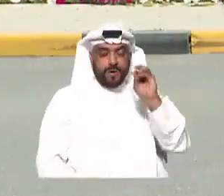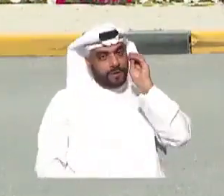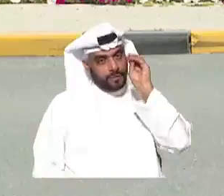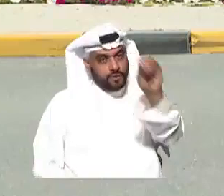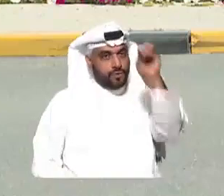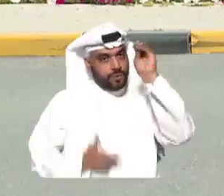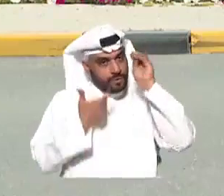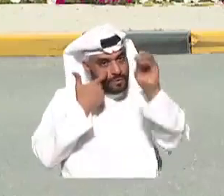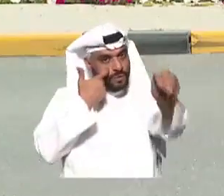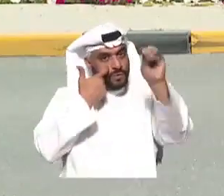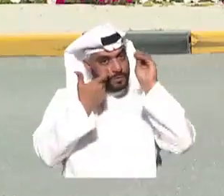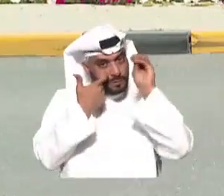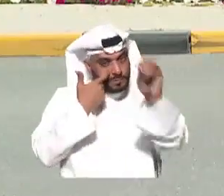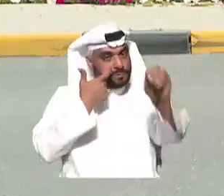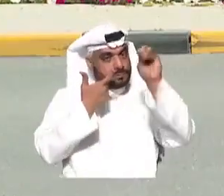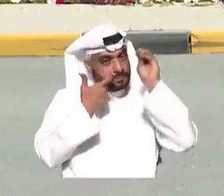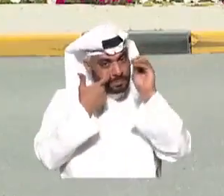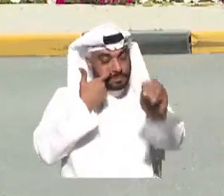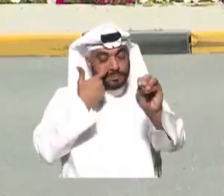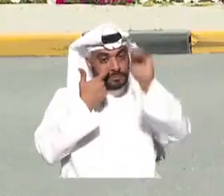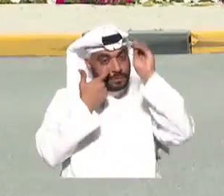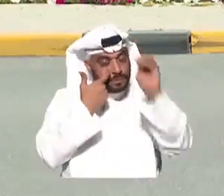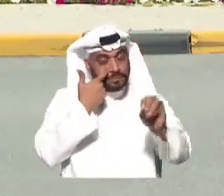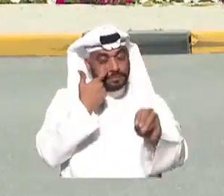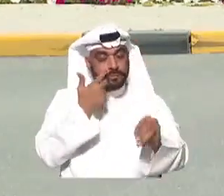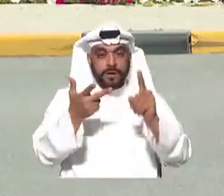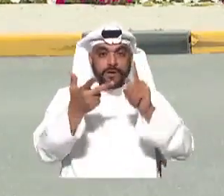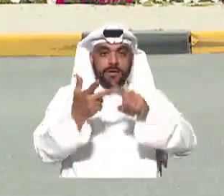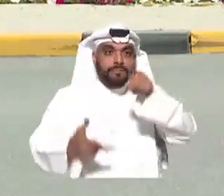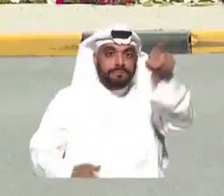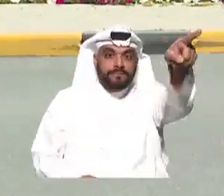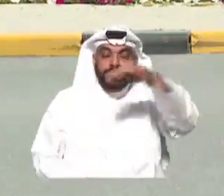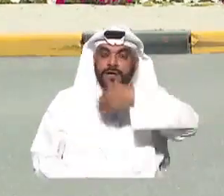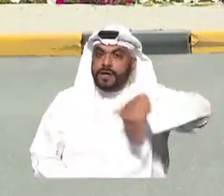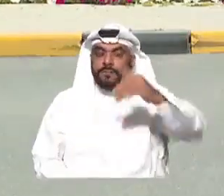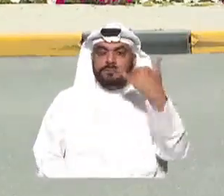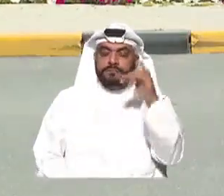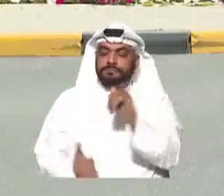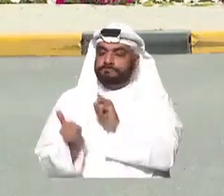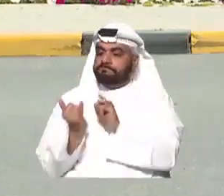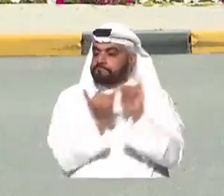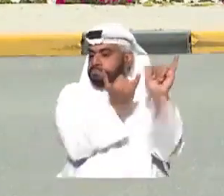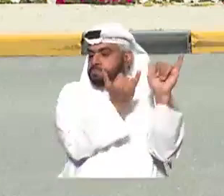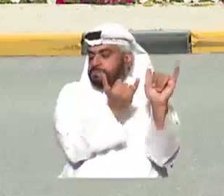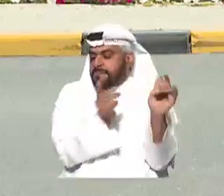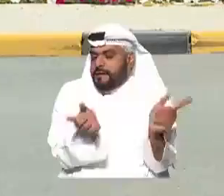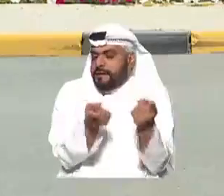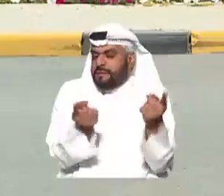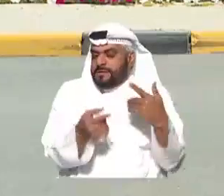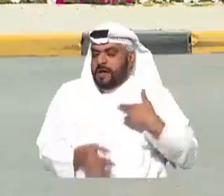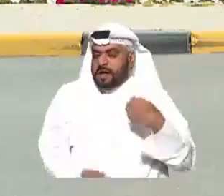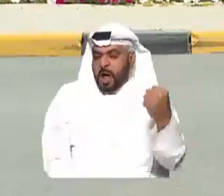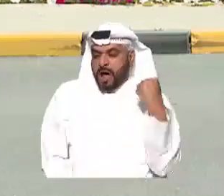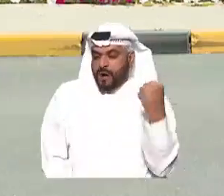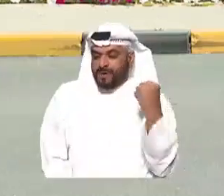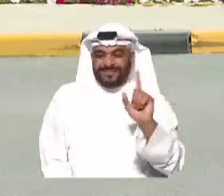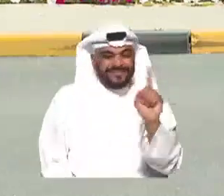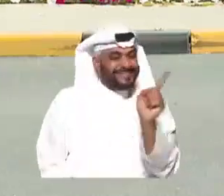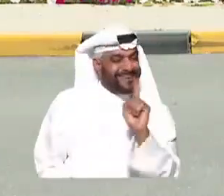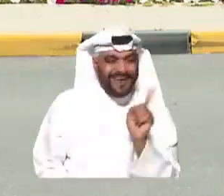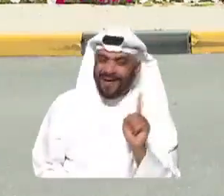هو السلوك السائد، لنلتزم ونتعاون جميعا ونقبل على أخذ التطعيم